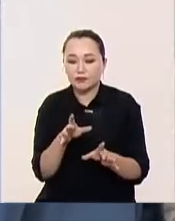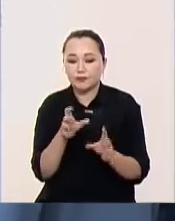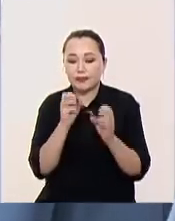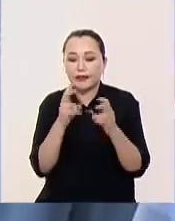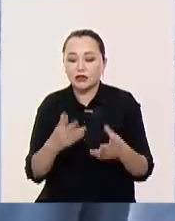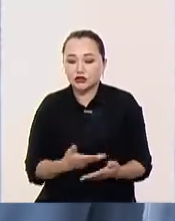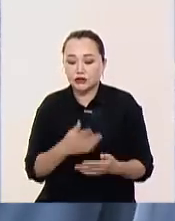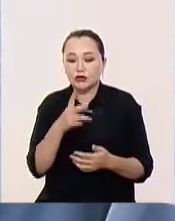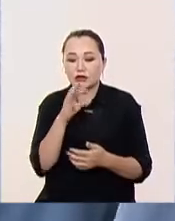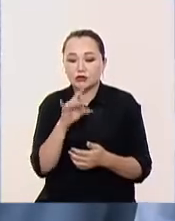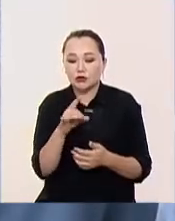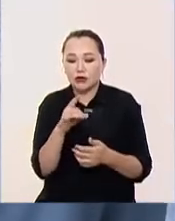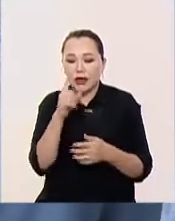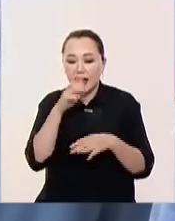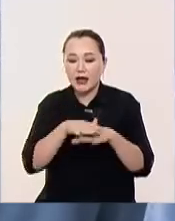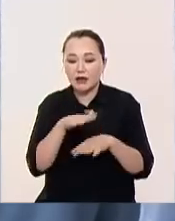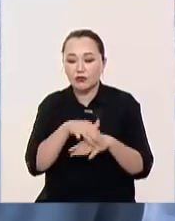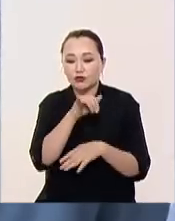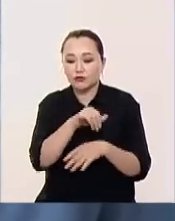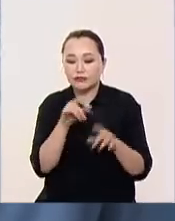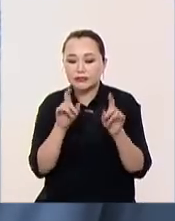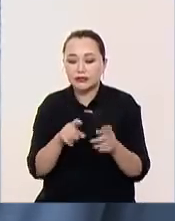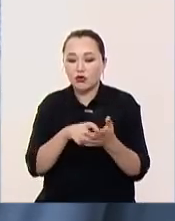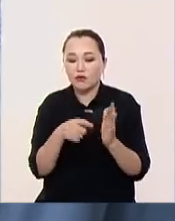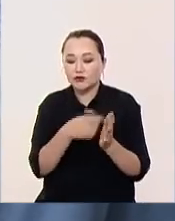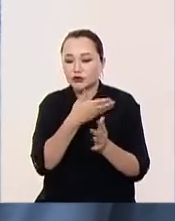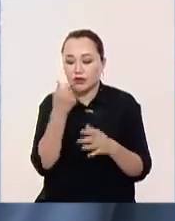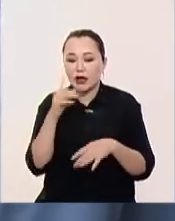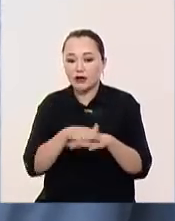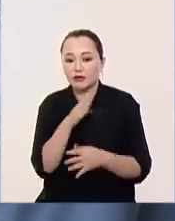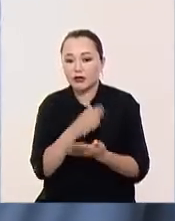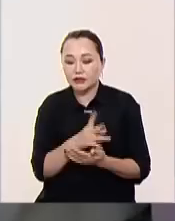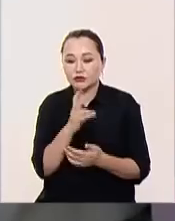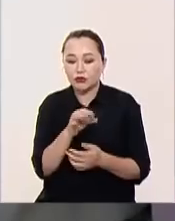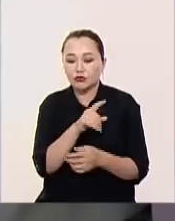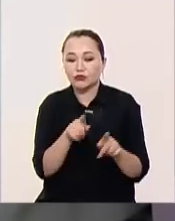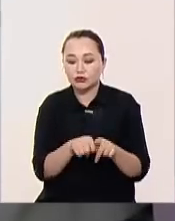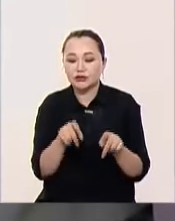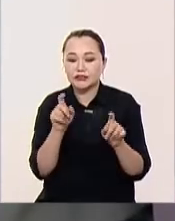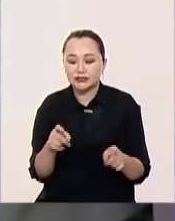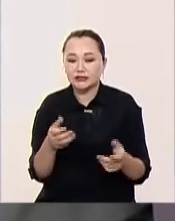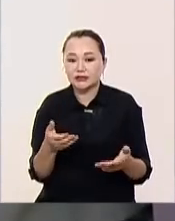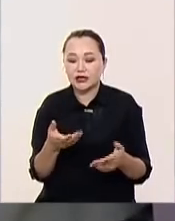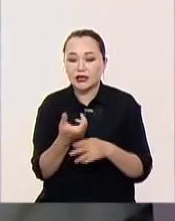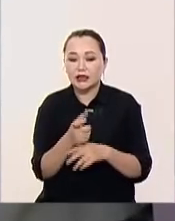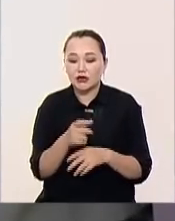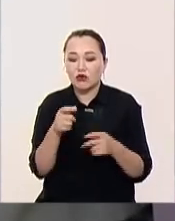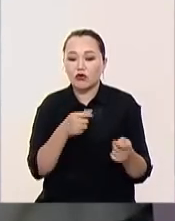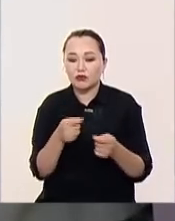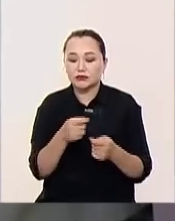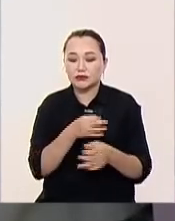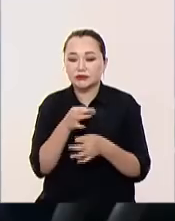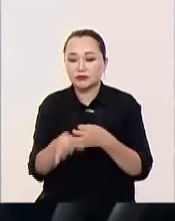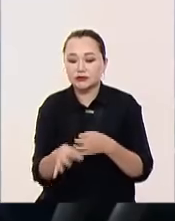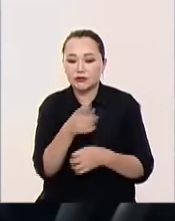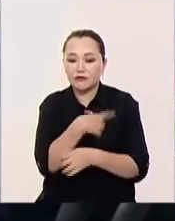Мен кантерімізді әкімге кантер де жоқ. Әйтеу әкім бар дейміз, ол кісіде әйтеу отыр енді. Облыстық денсаулық сақтау басқармасы ауылда